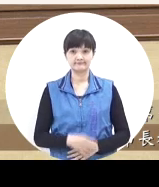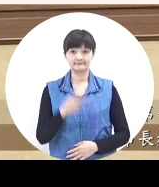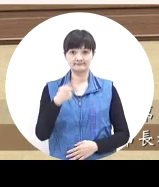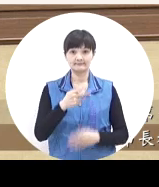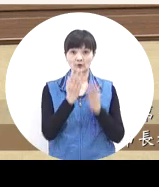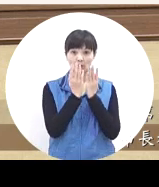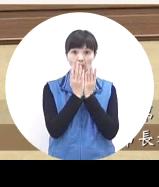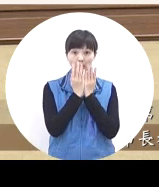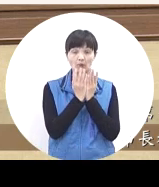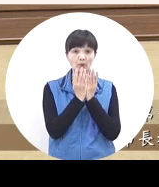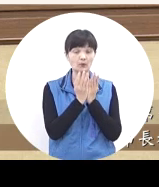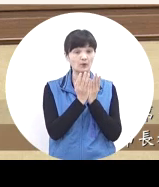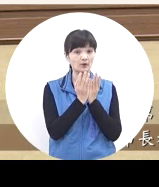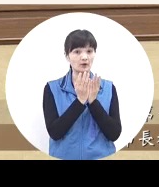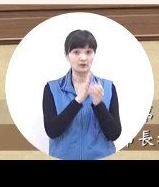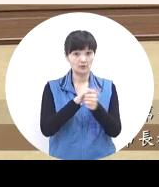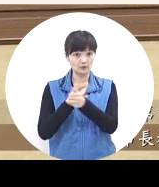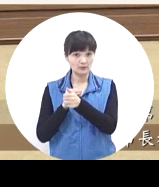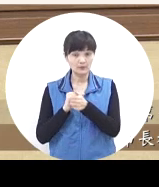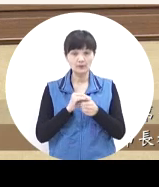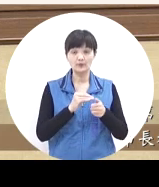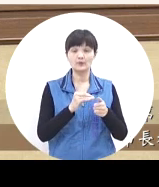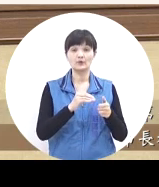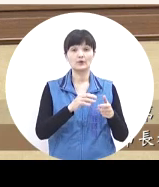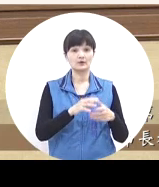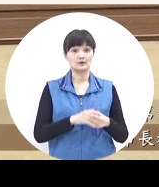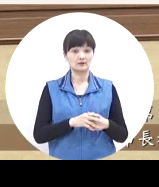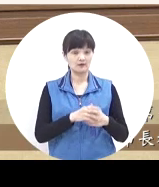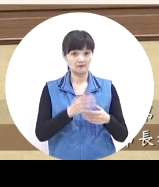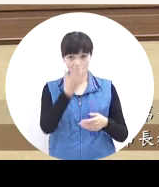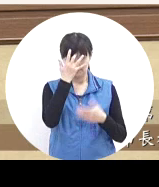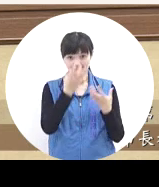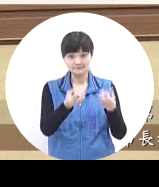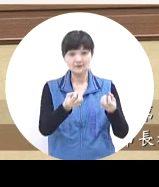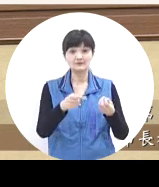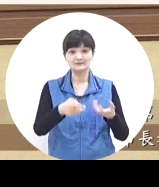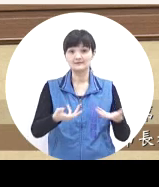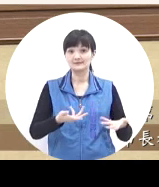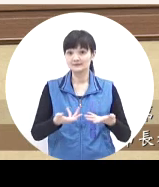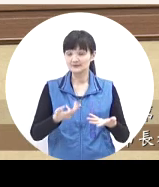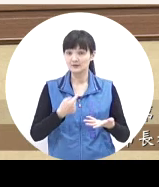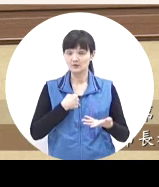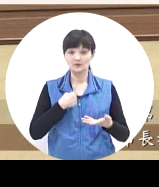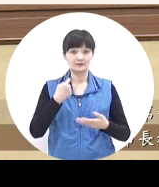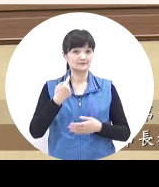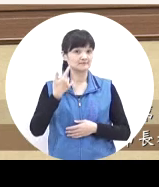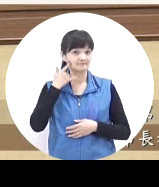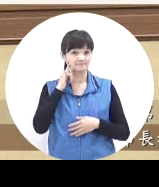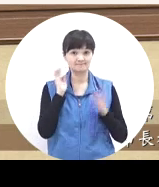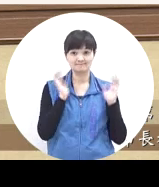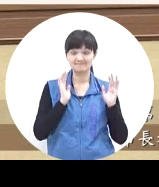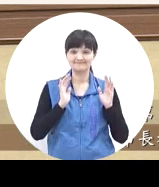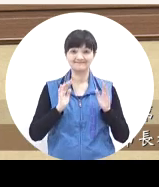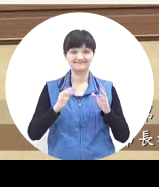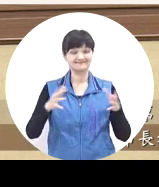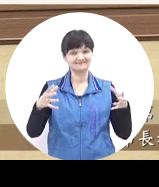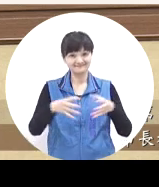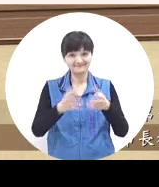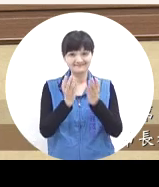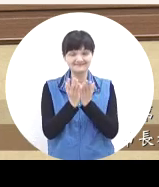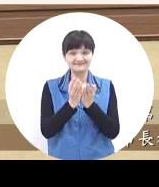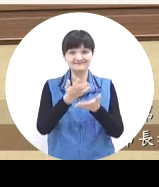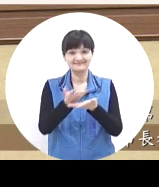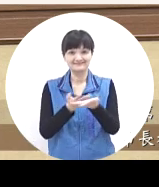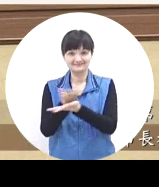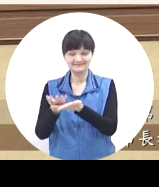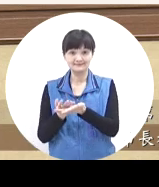界智慧校园，是我们青师平台都已经运作的非常顺利，也是全国首创。那今年特别设置